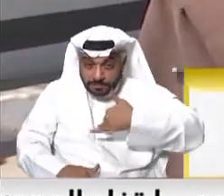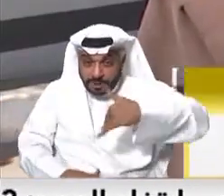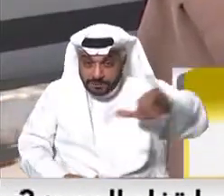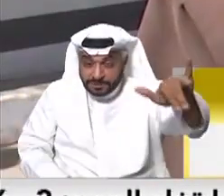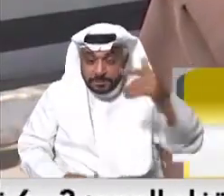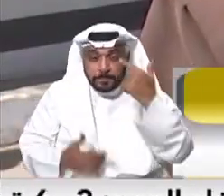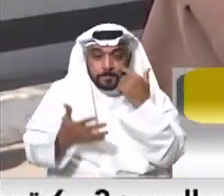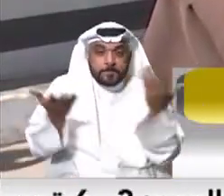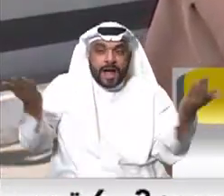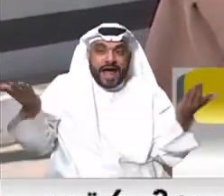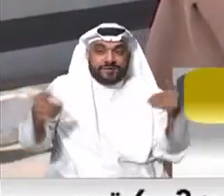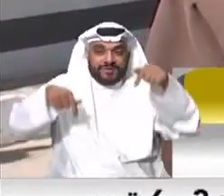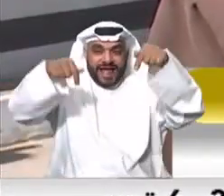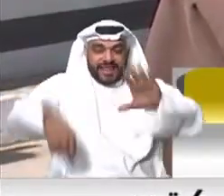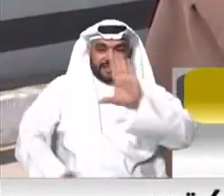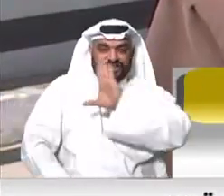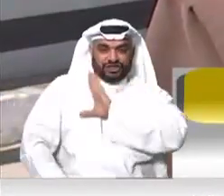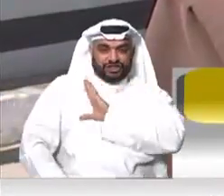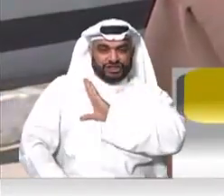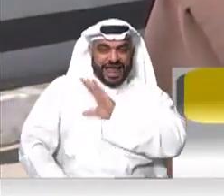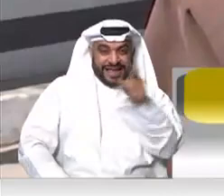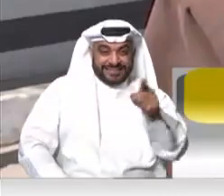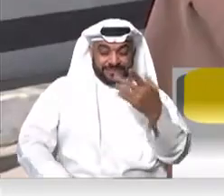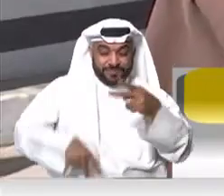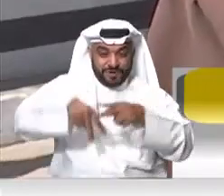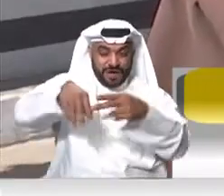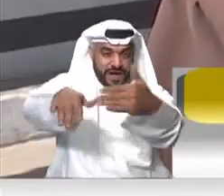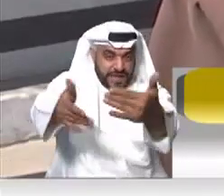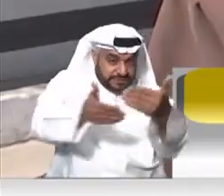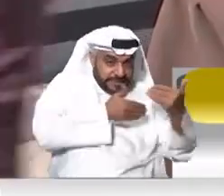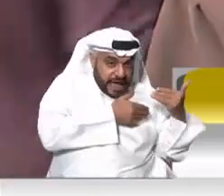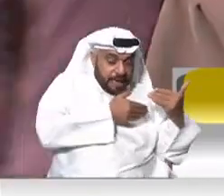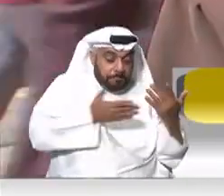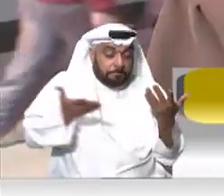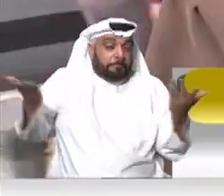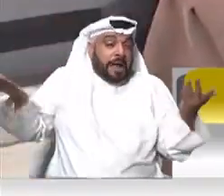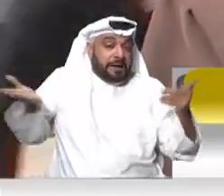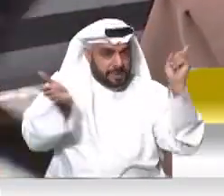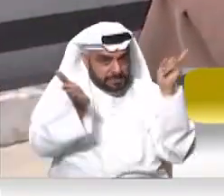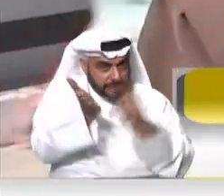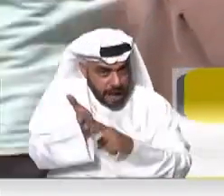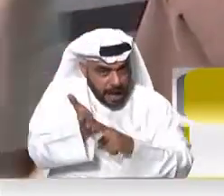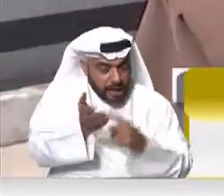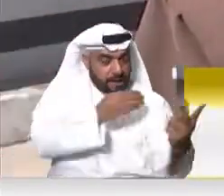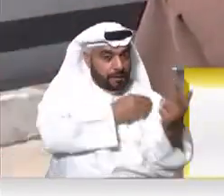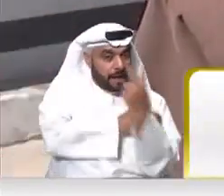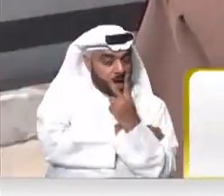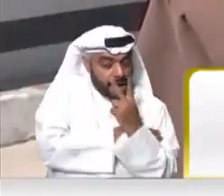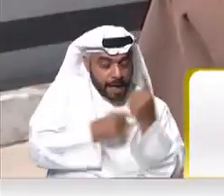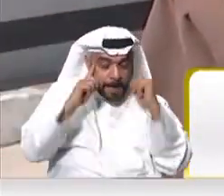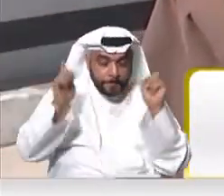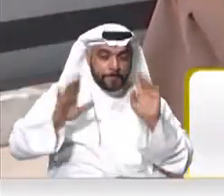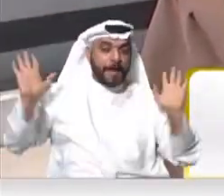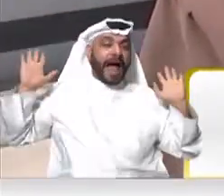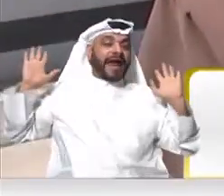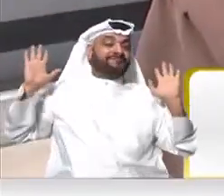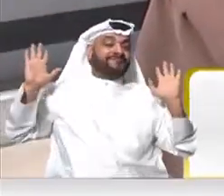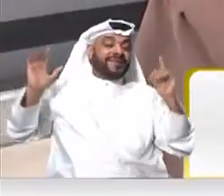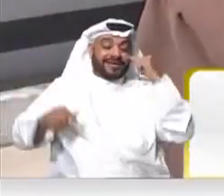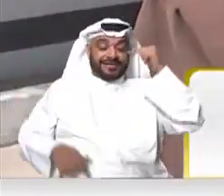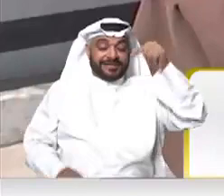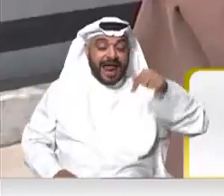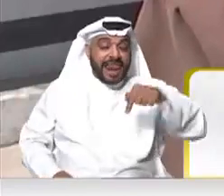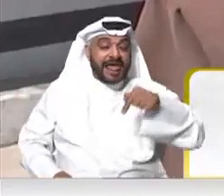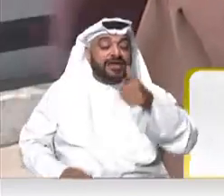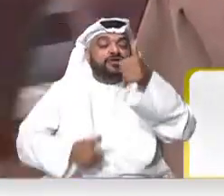مناورة إعلامية، وكذلك قد يكون تكتيك في سبيل استمرار هذه المجازر واستمرار آليات الاحتلال